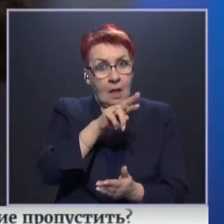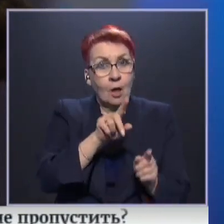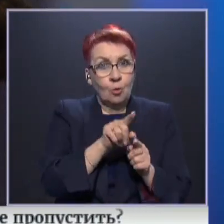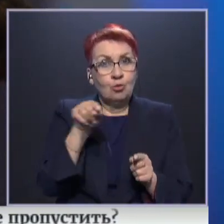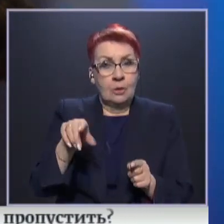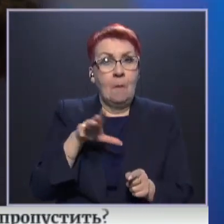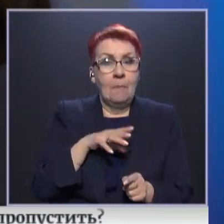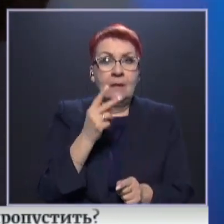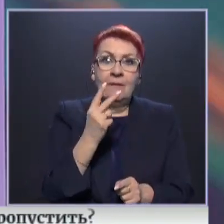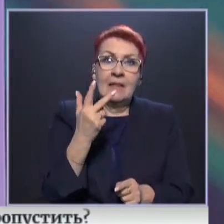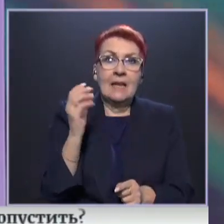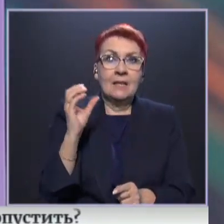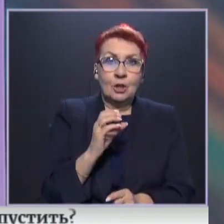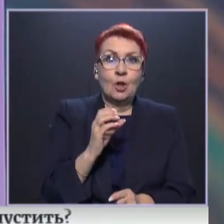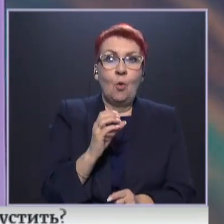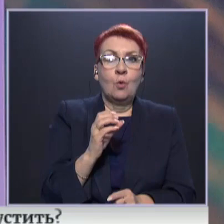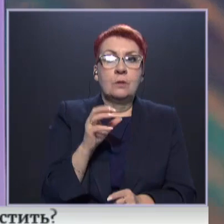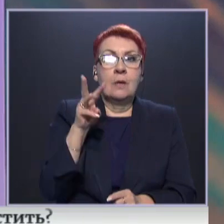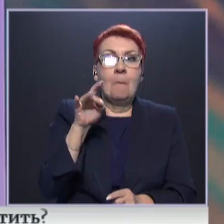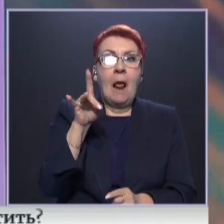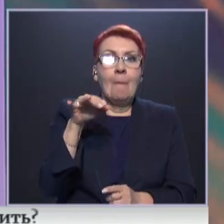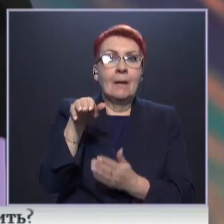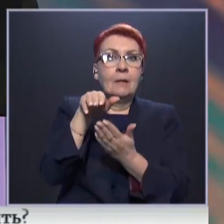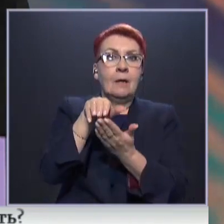секунды две-три, полежать. В этом мраморном